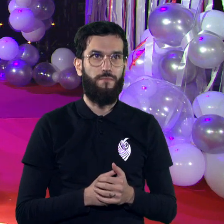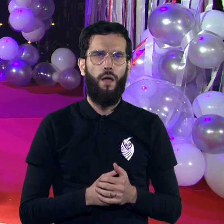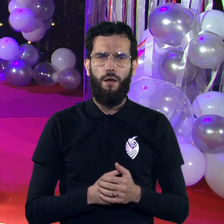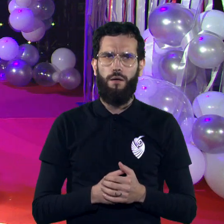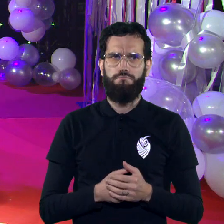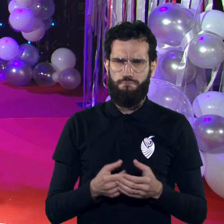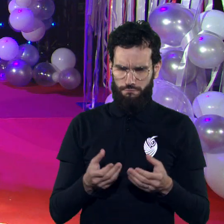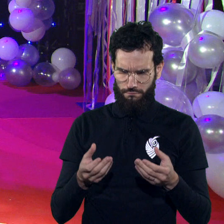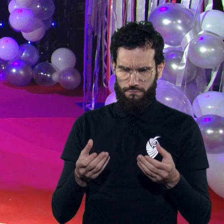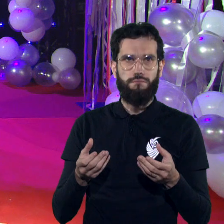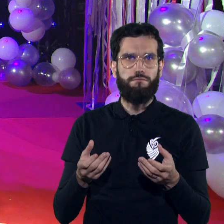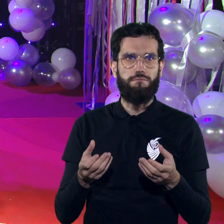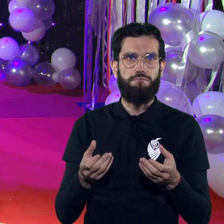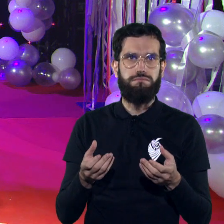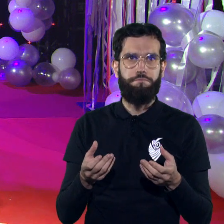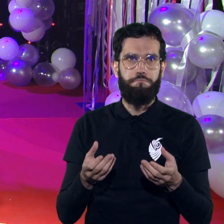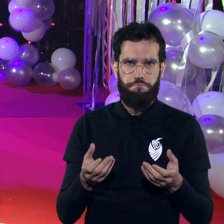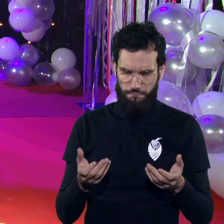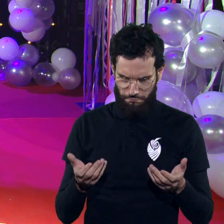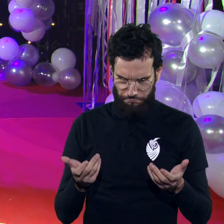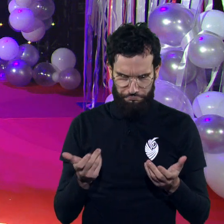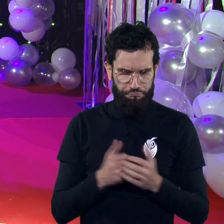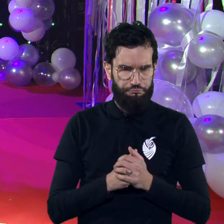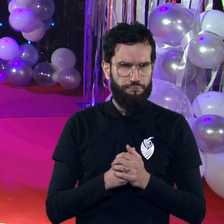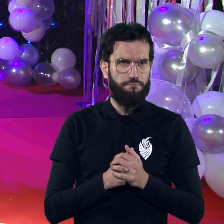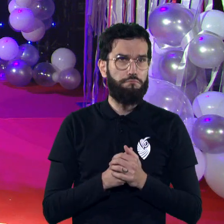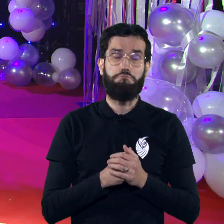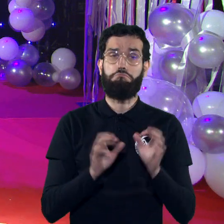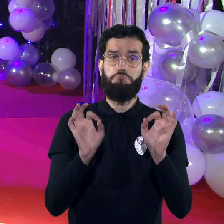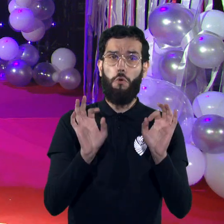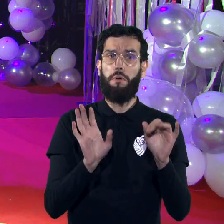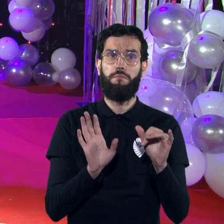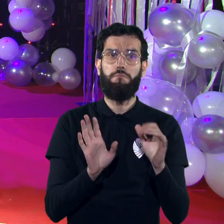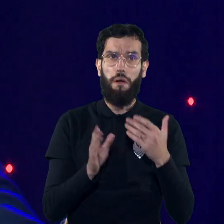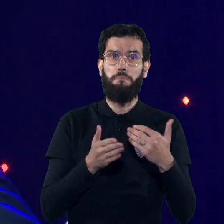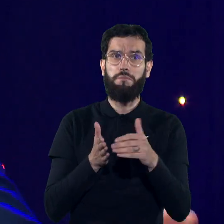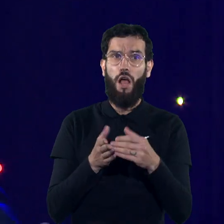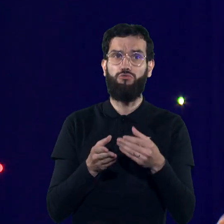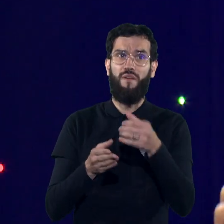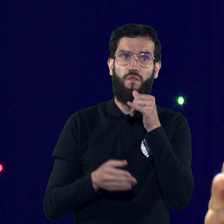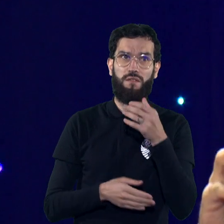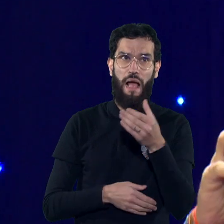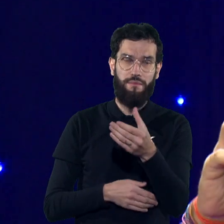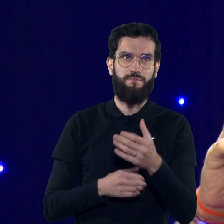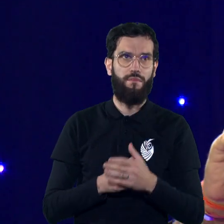Páči. Ďakujem, každopádne stále som smedný, ale nevadí. OK, mám tu ešte ďalšiu vodu, keď chceš.